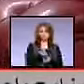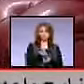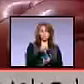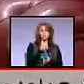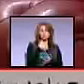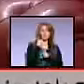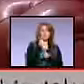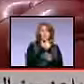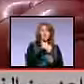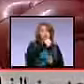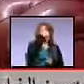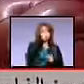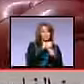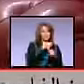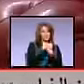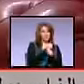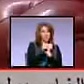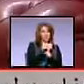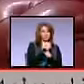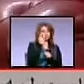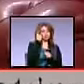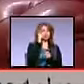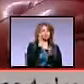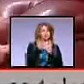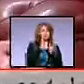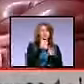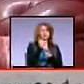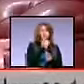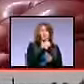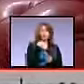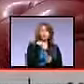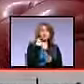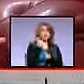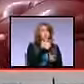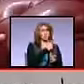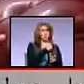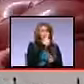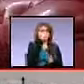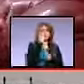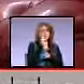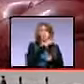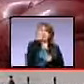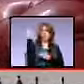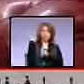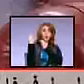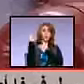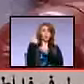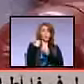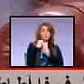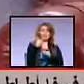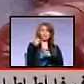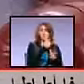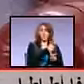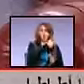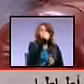يبقى مخرج كويس، ممكن يبقى يعني، لدرجة قالوا لي حرام وليه انت كويس وحرام. طب انت ليه عايز تخش